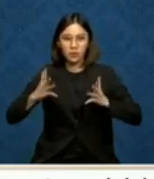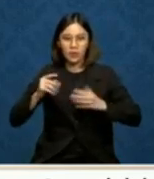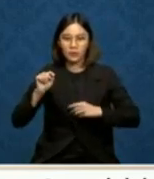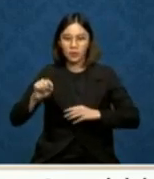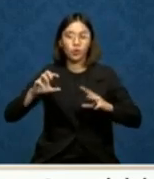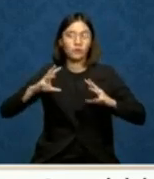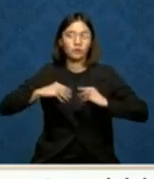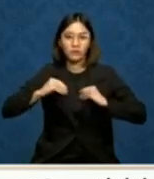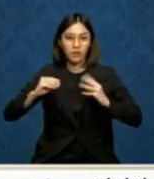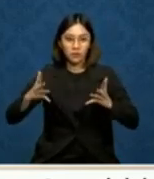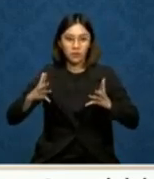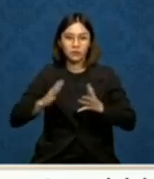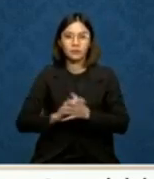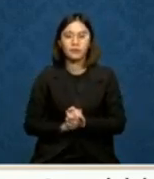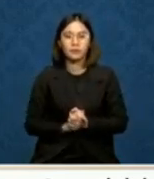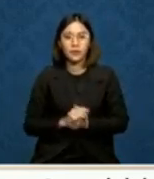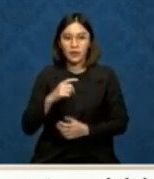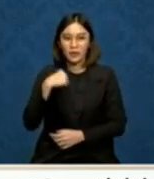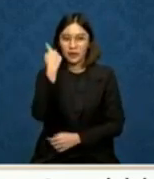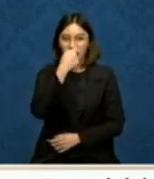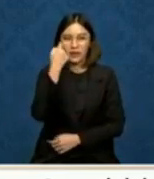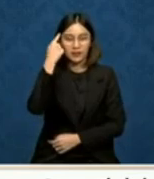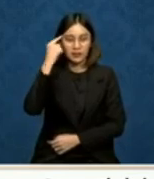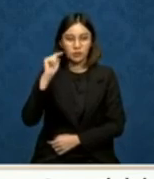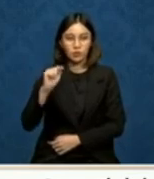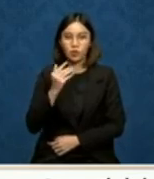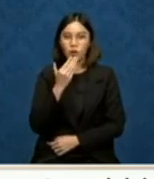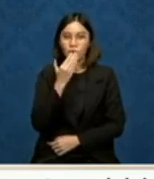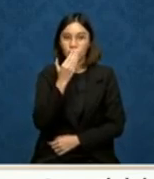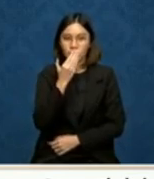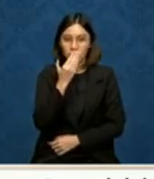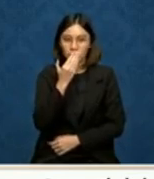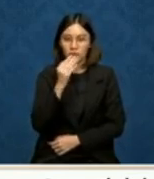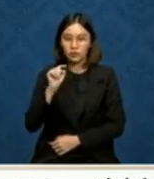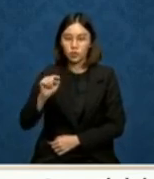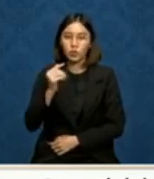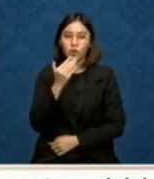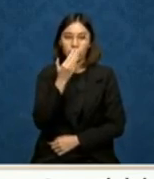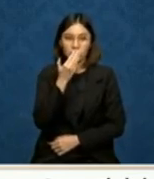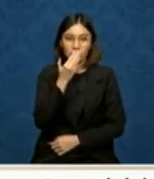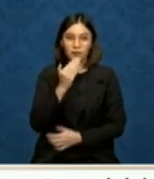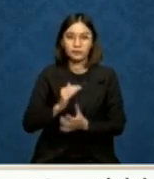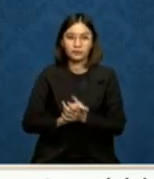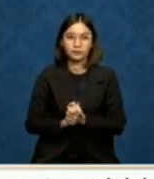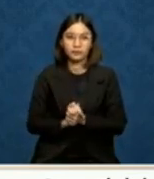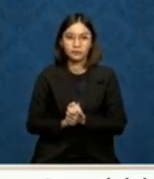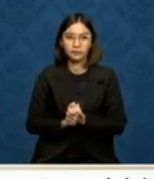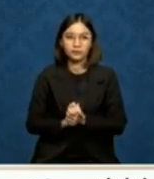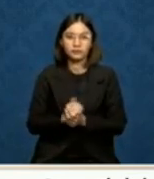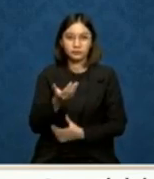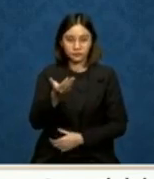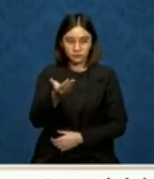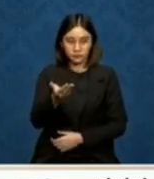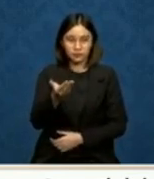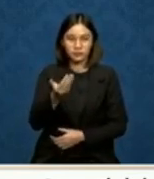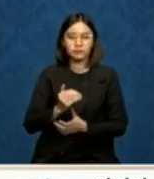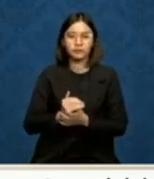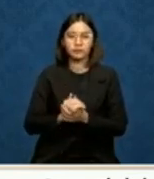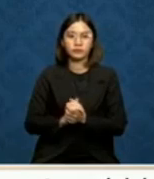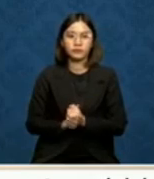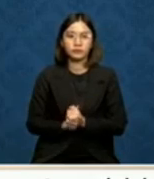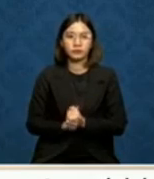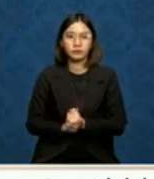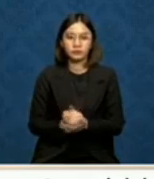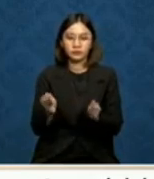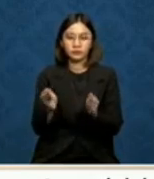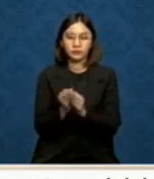ดกดปุ่มไม่เห็นด้วยผู้ใดเห็นว่าควรงดออกเสียงโปรดกดปุ่มงดออกเสียงนะครับเชิญท่านสมาชิก